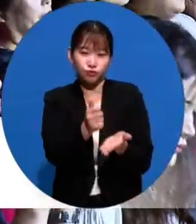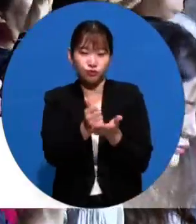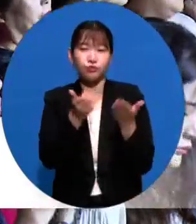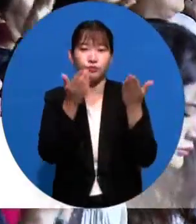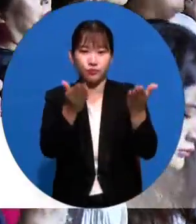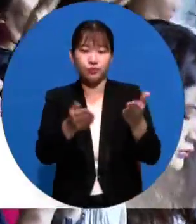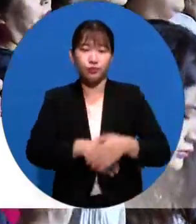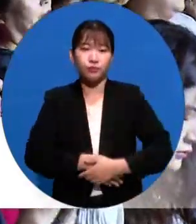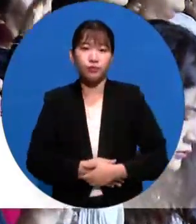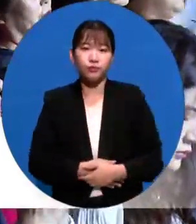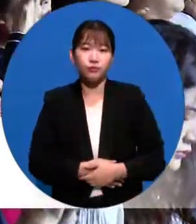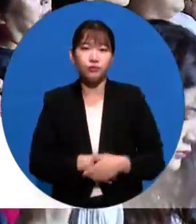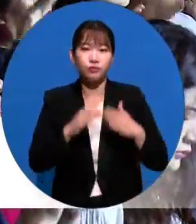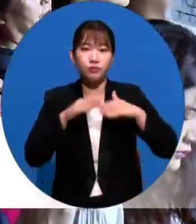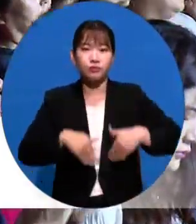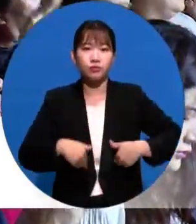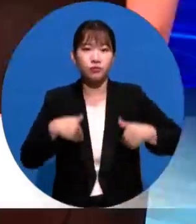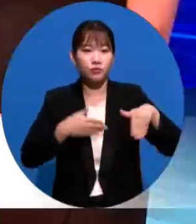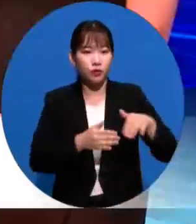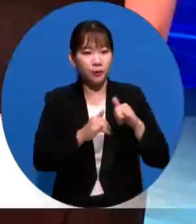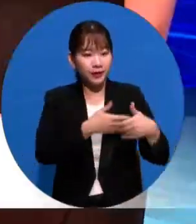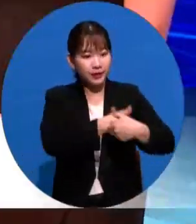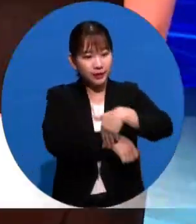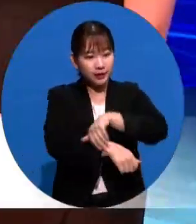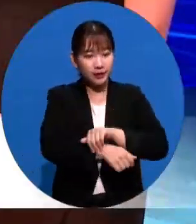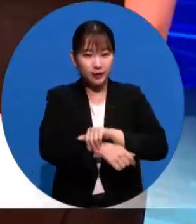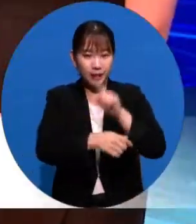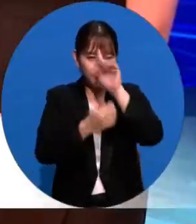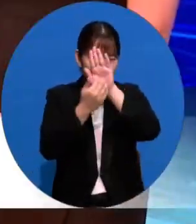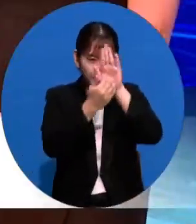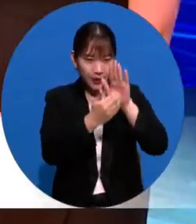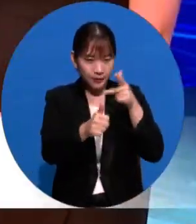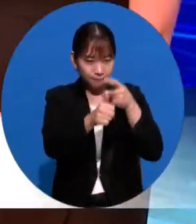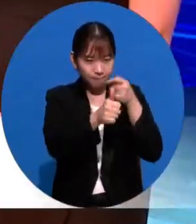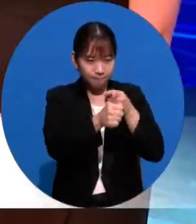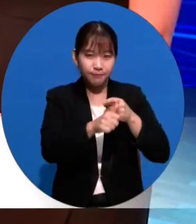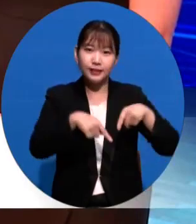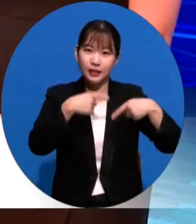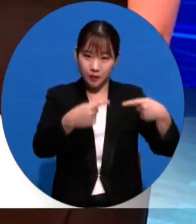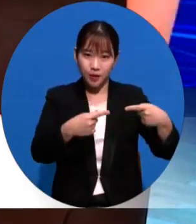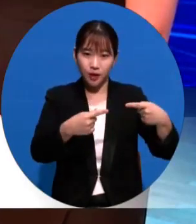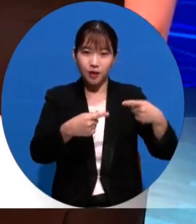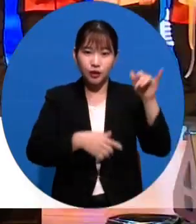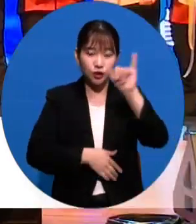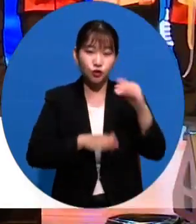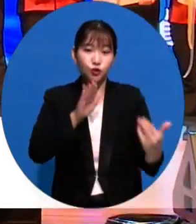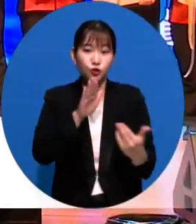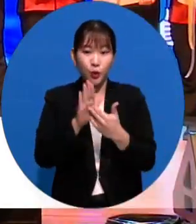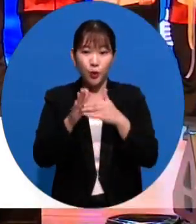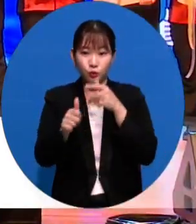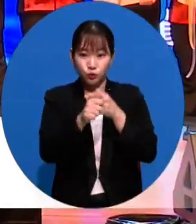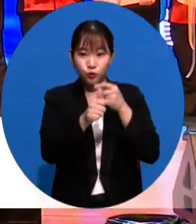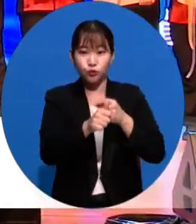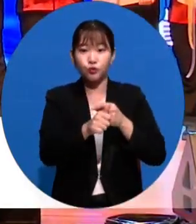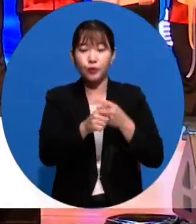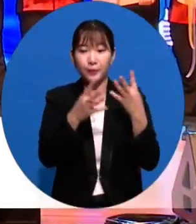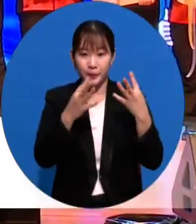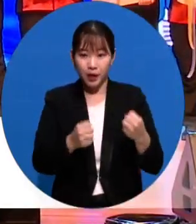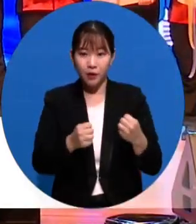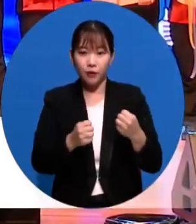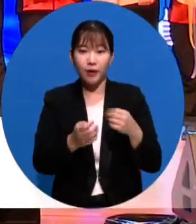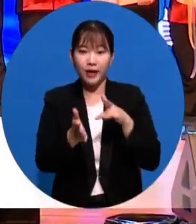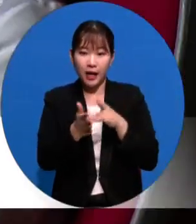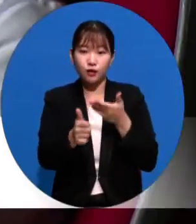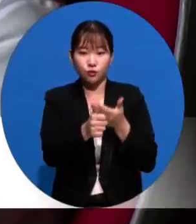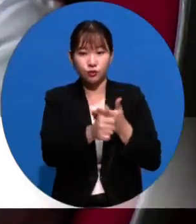격려했습니다. 전라남도는 도민들의 적극적인 예방접종 참여에 힘입어 전국 최고의 예방접종률과 치료제